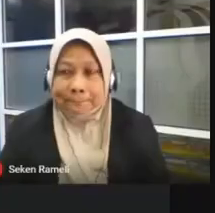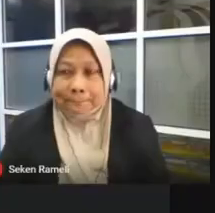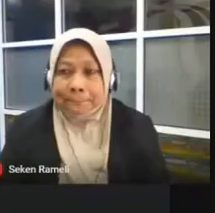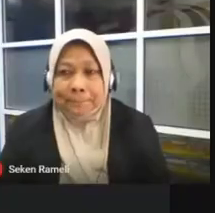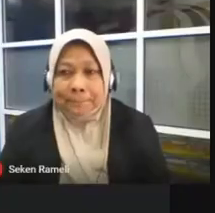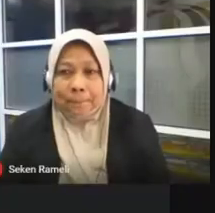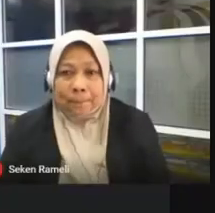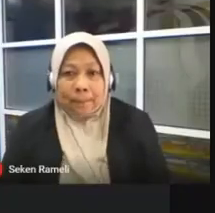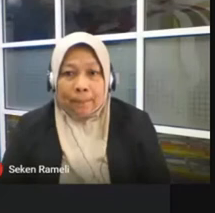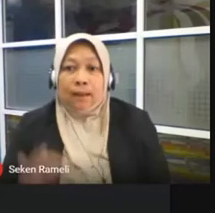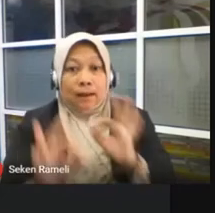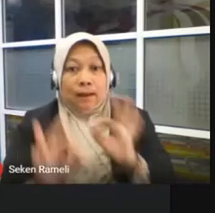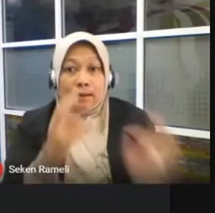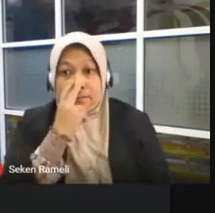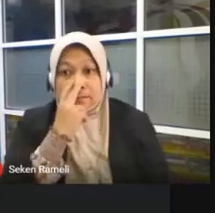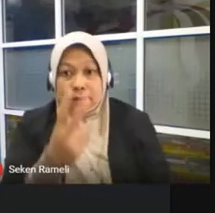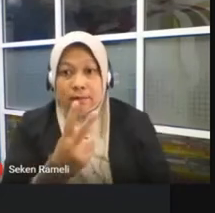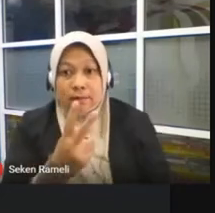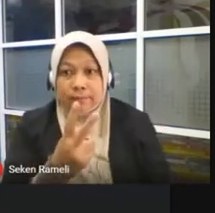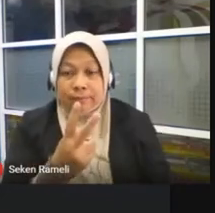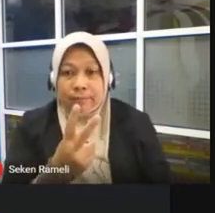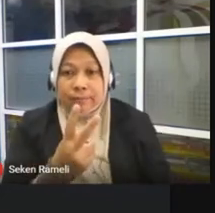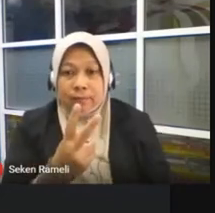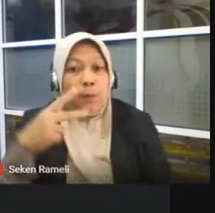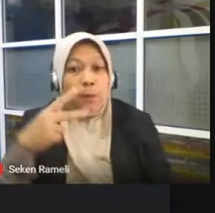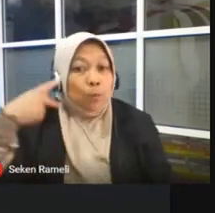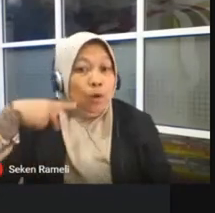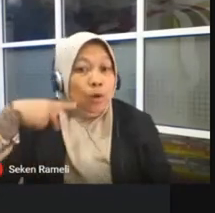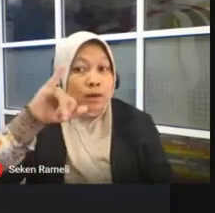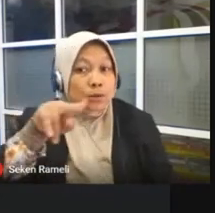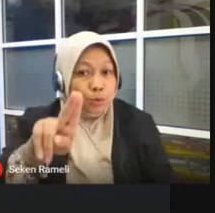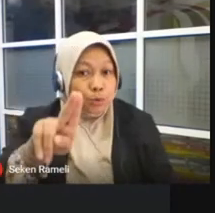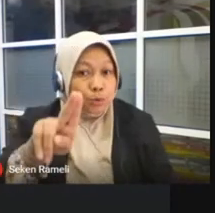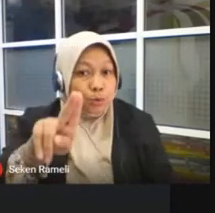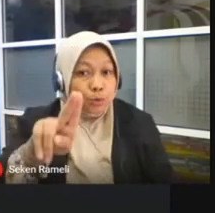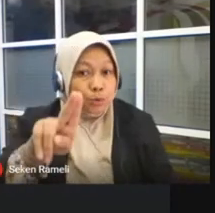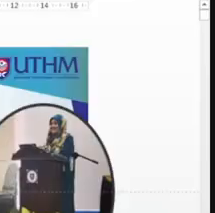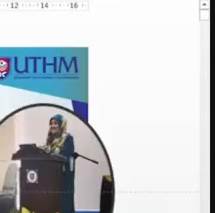Jadi kalau nampak, saya nak minta sekali lagi Puan Ju untuk